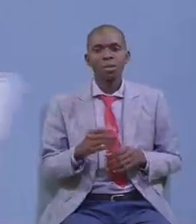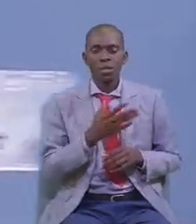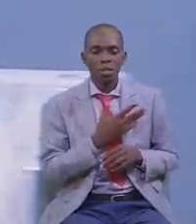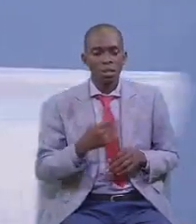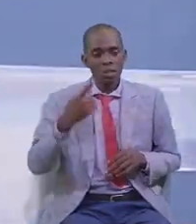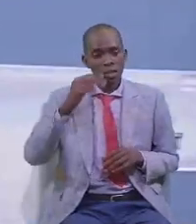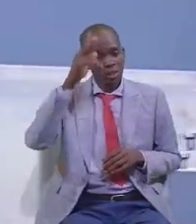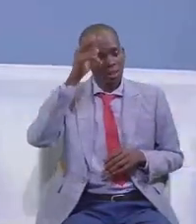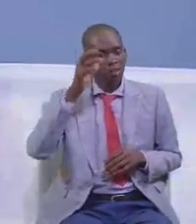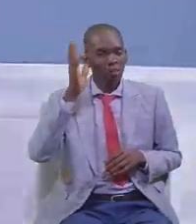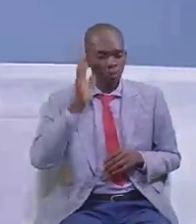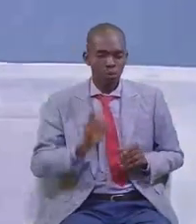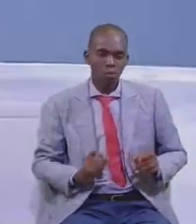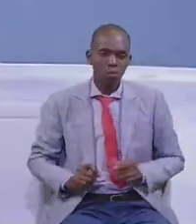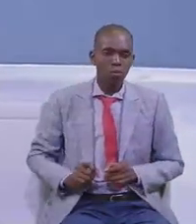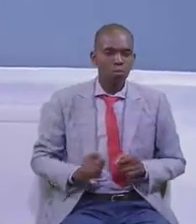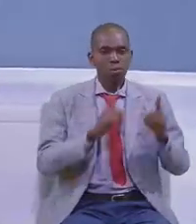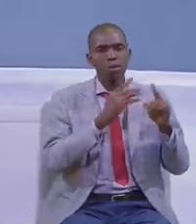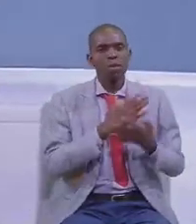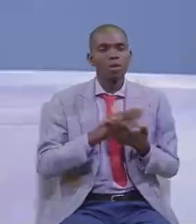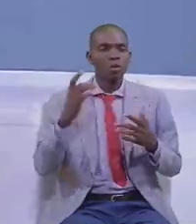Et il fuira loin de vous.